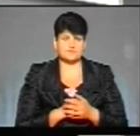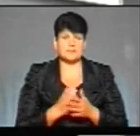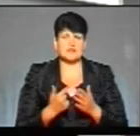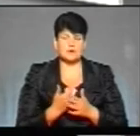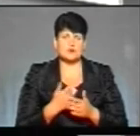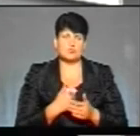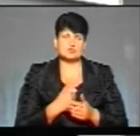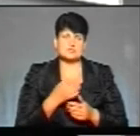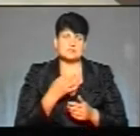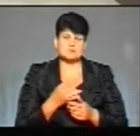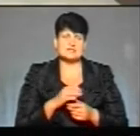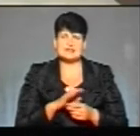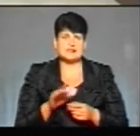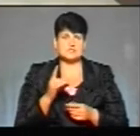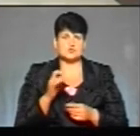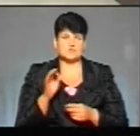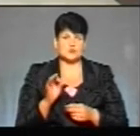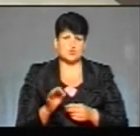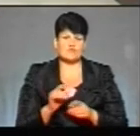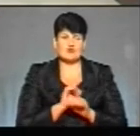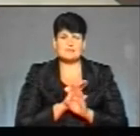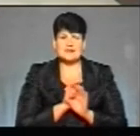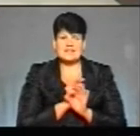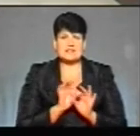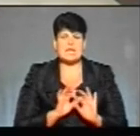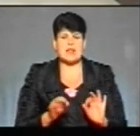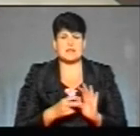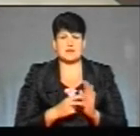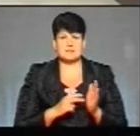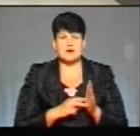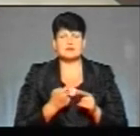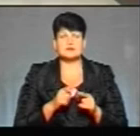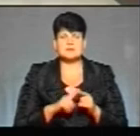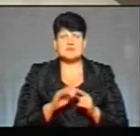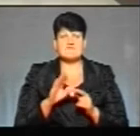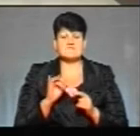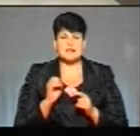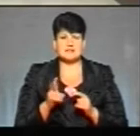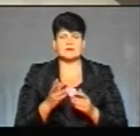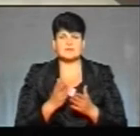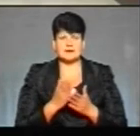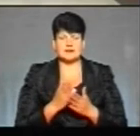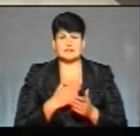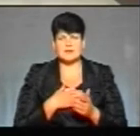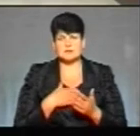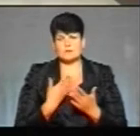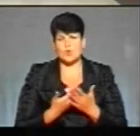не хочу сказати, що це 100% ідеальний план, бо ще раз говорю, це виклик, який йде сьогодні. Так, наша модель